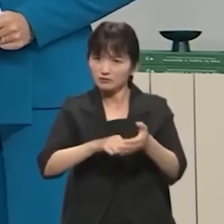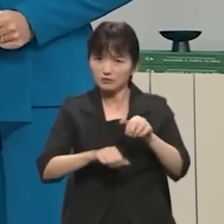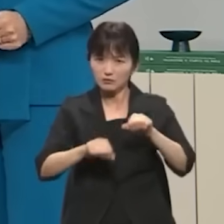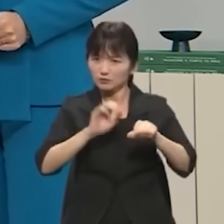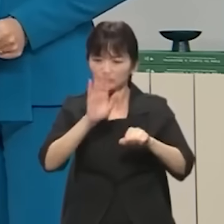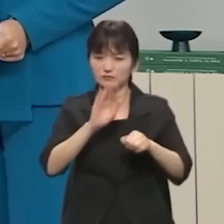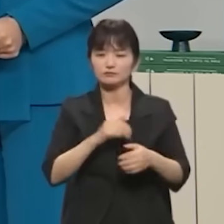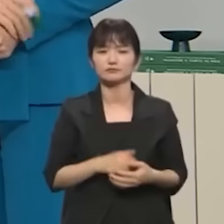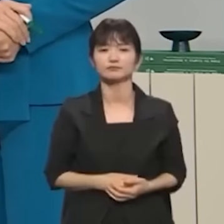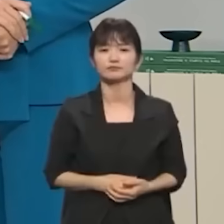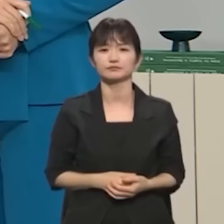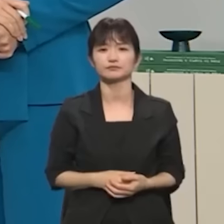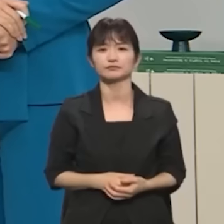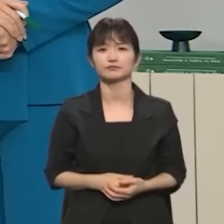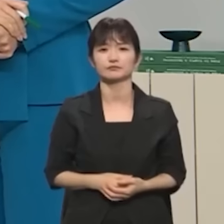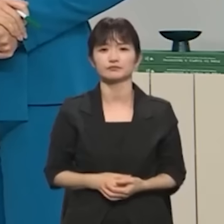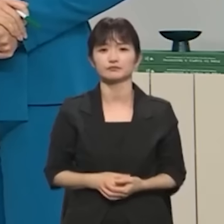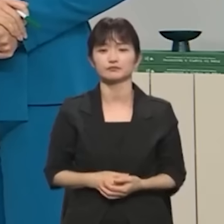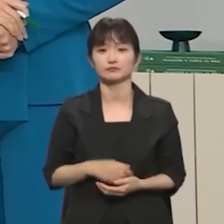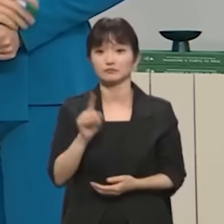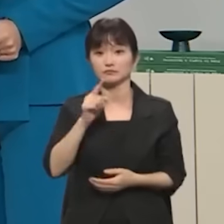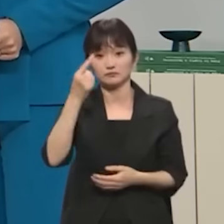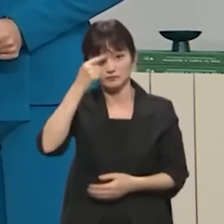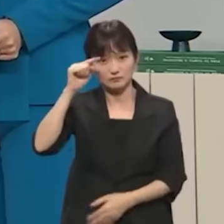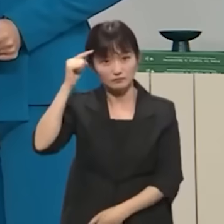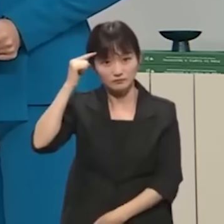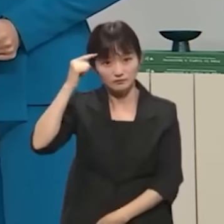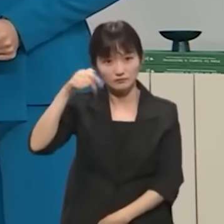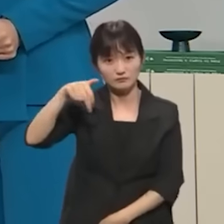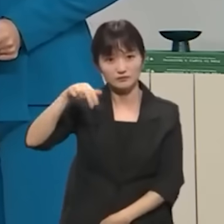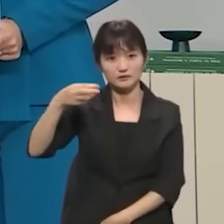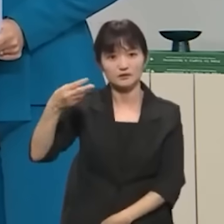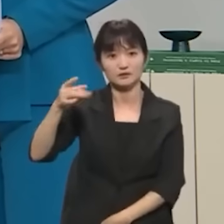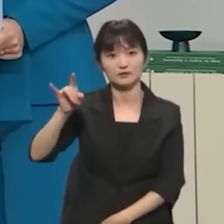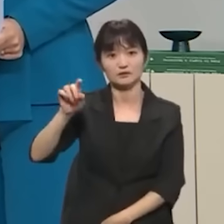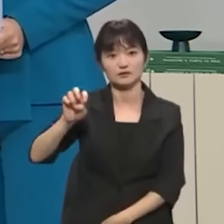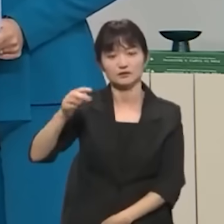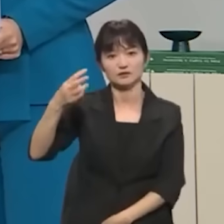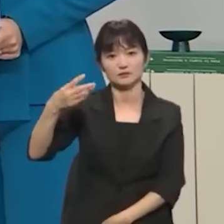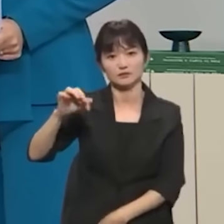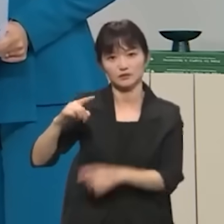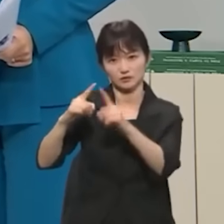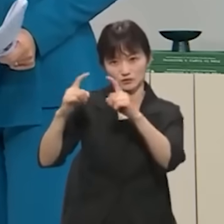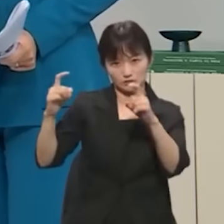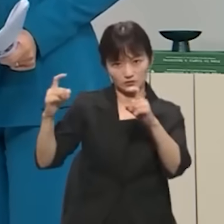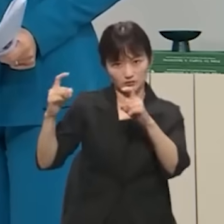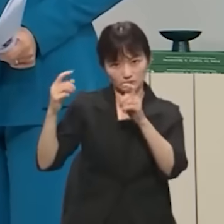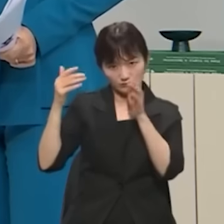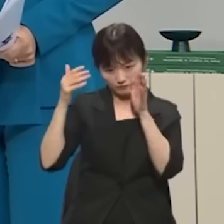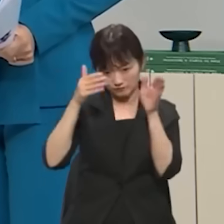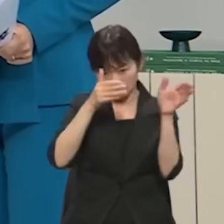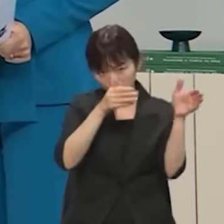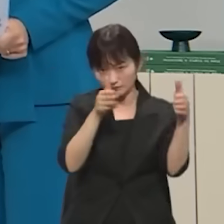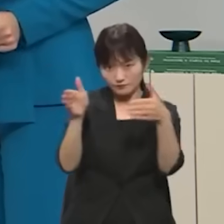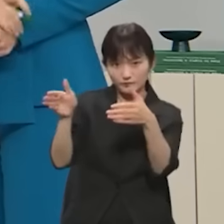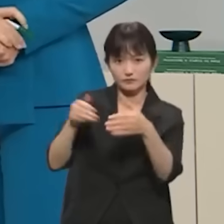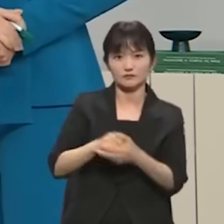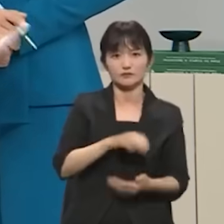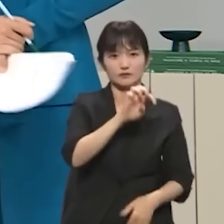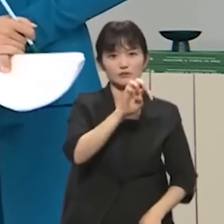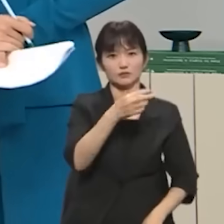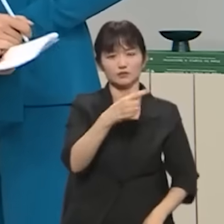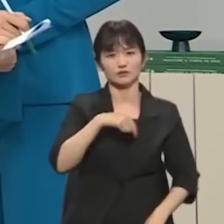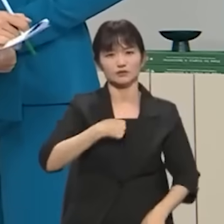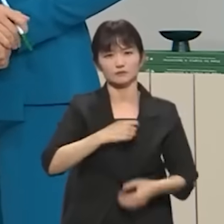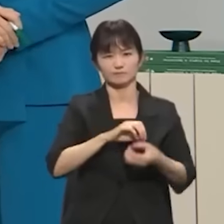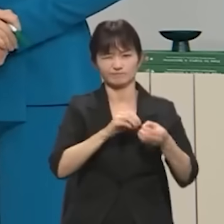있습니다. 자, 결국 이 모든 건 러시아 크렘린궁의 시야를 벗어나기 위한 프리고진의 자작극이라는